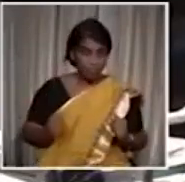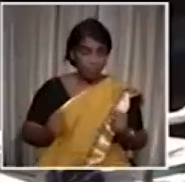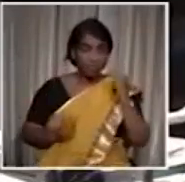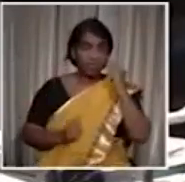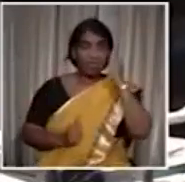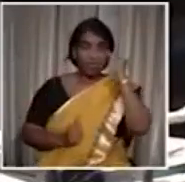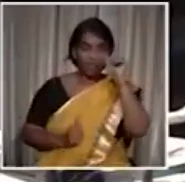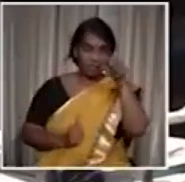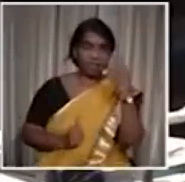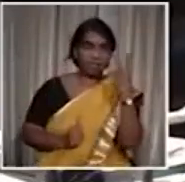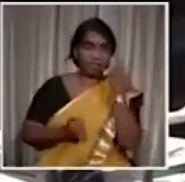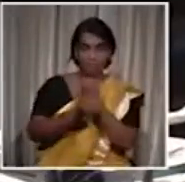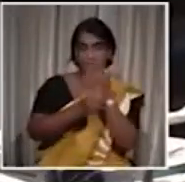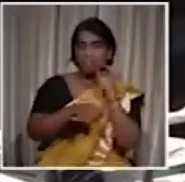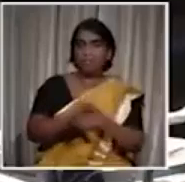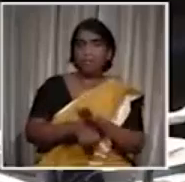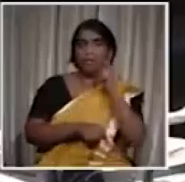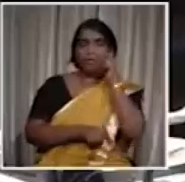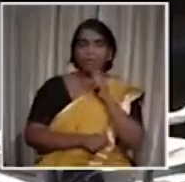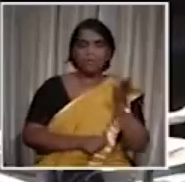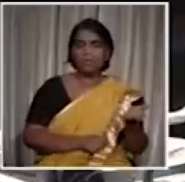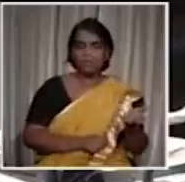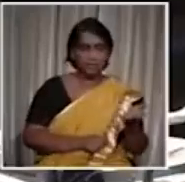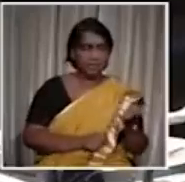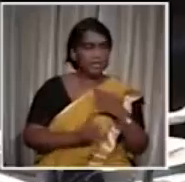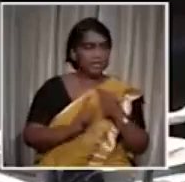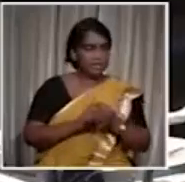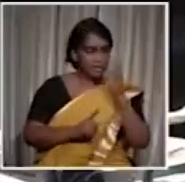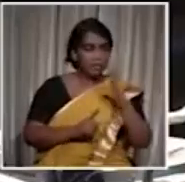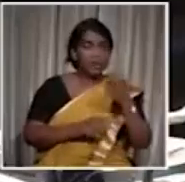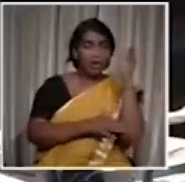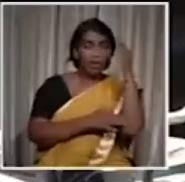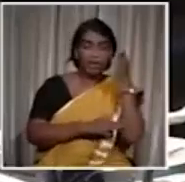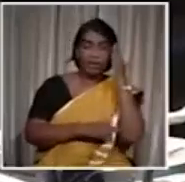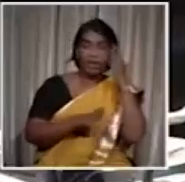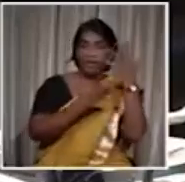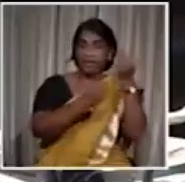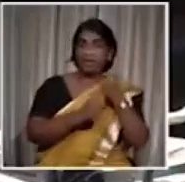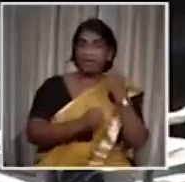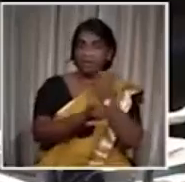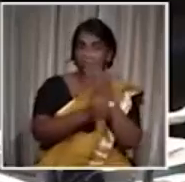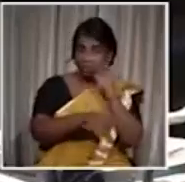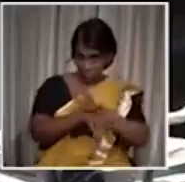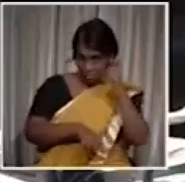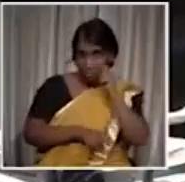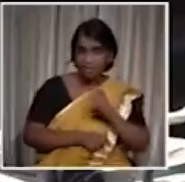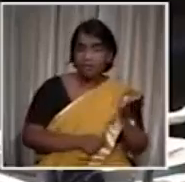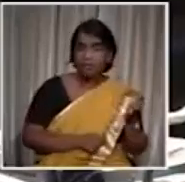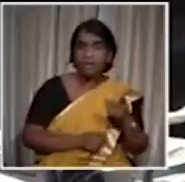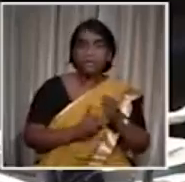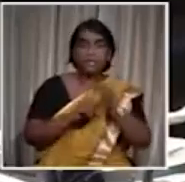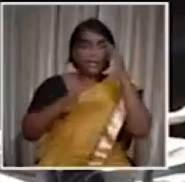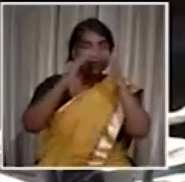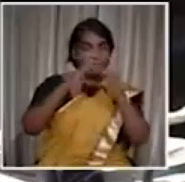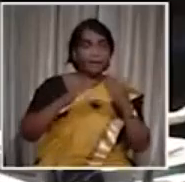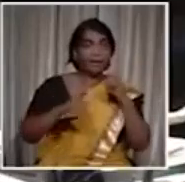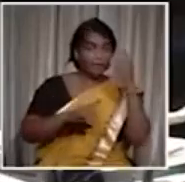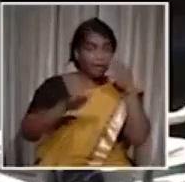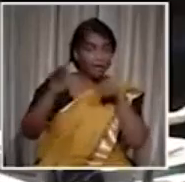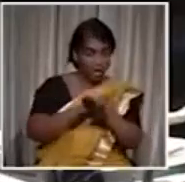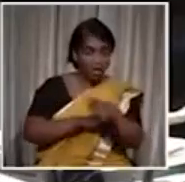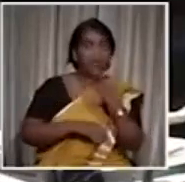kanta wanda nene kata dong gude gani. Trusta wade. Jana adi puti koti kodi ya nidia kata kena tenang gude kata trusta wade. Jana adi puti mandri ada palamu ya tulu